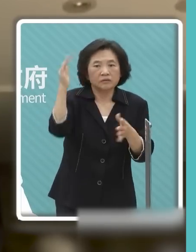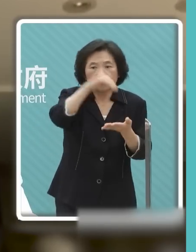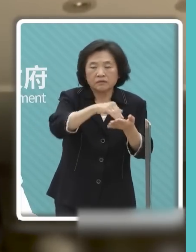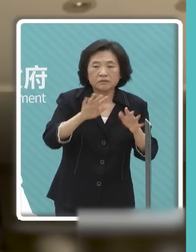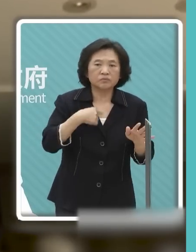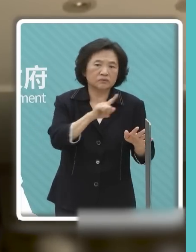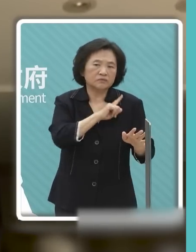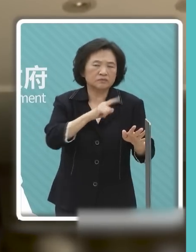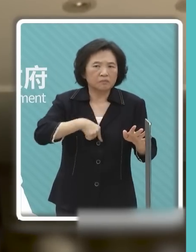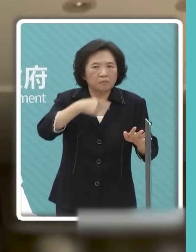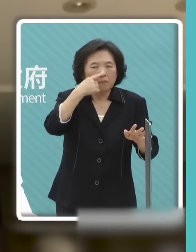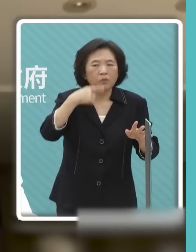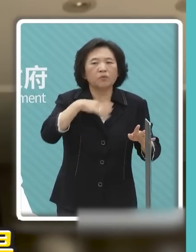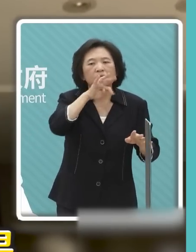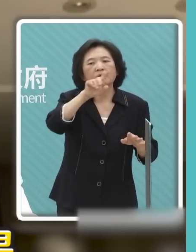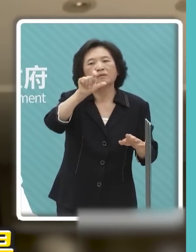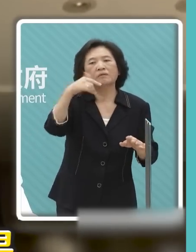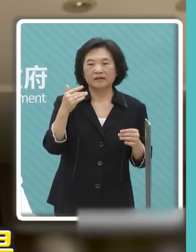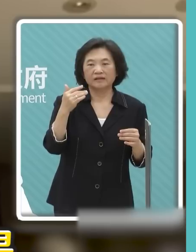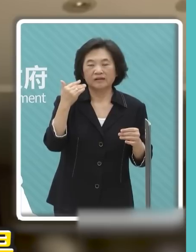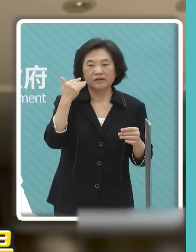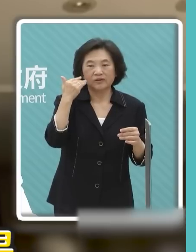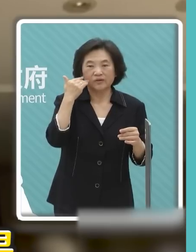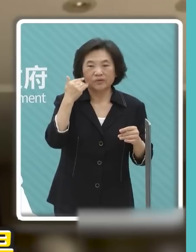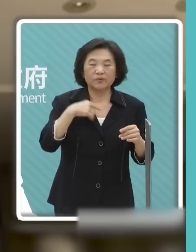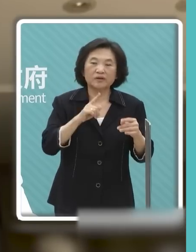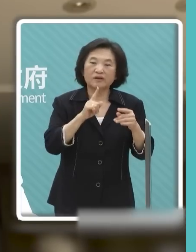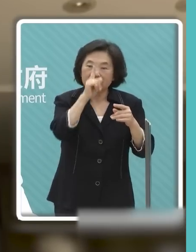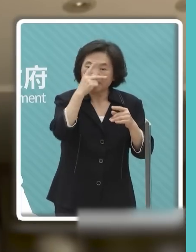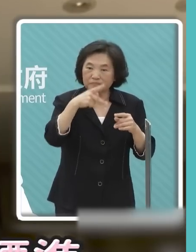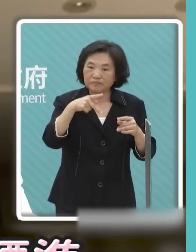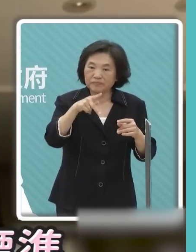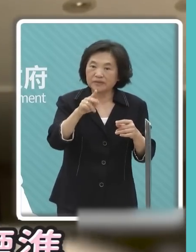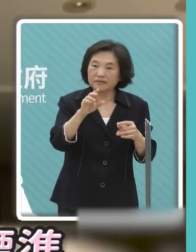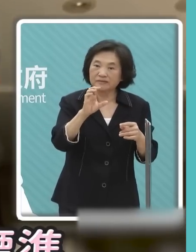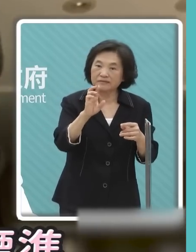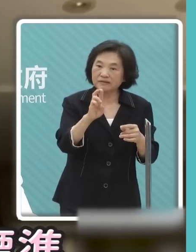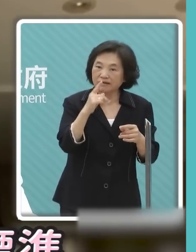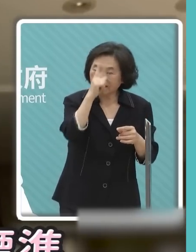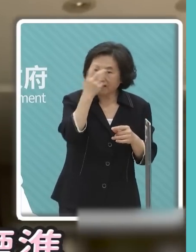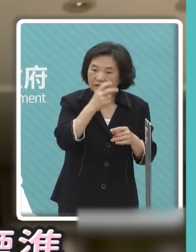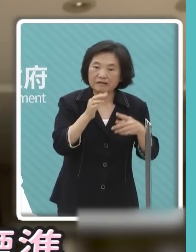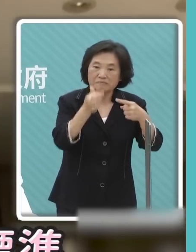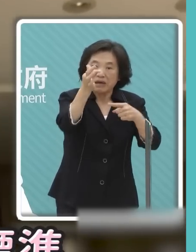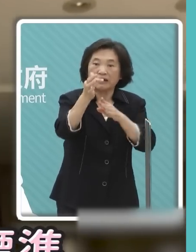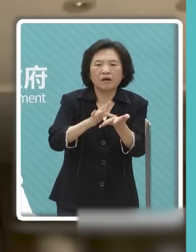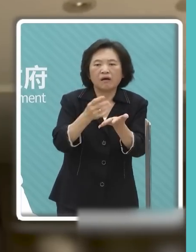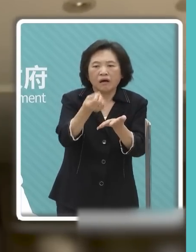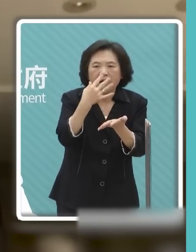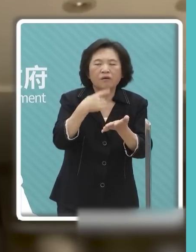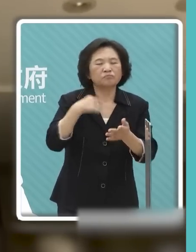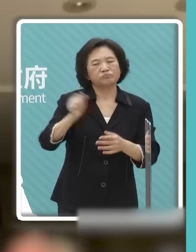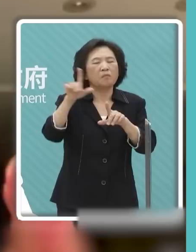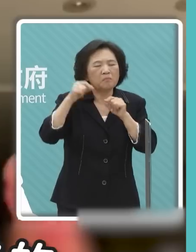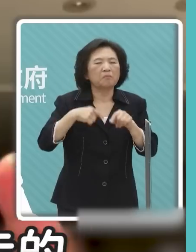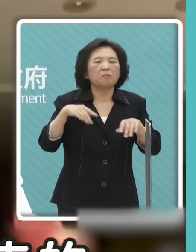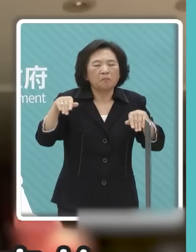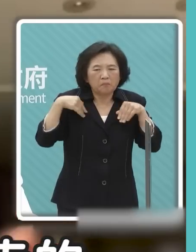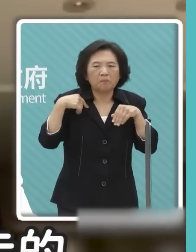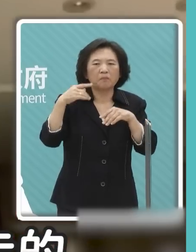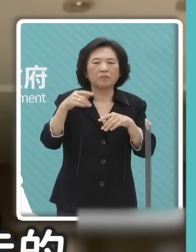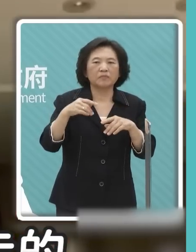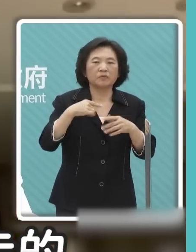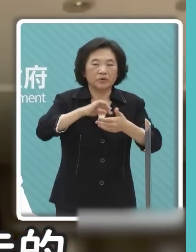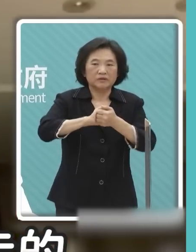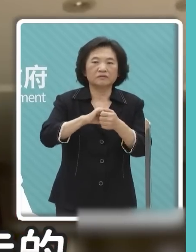病，我自己还没65岁啊，所以就算我做 PCR 阳，我也没有符合那个吃抗病毒药物的标准，我是很听话的人哦，我是完全